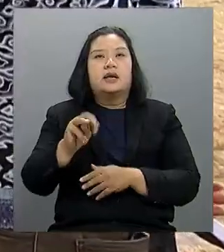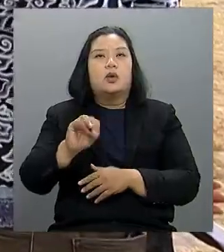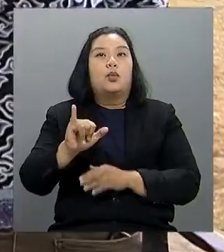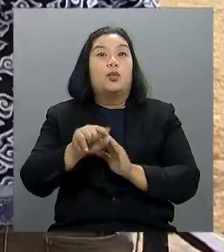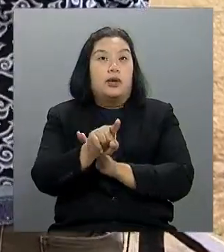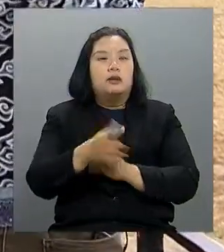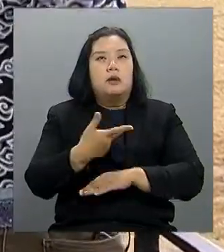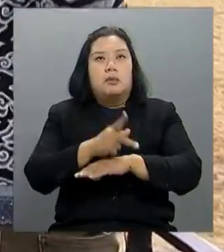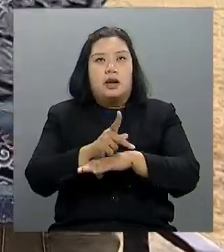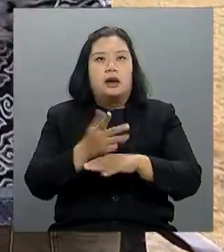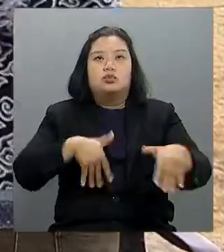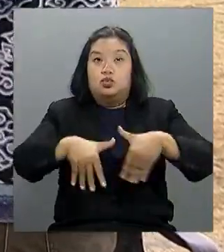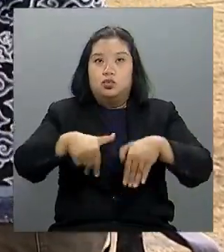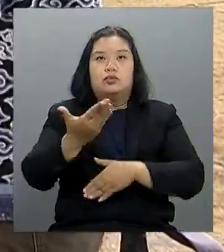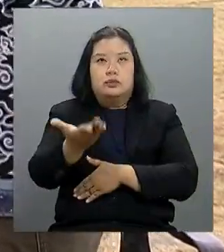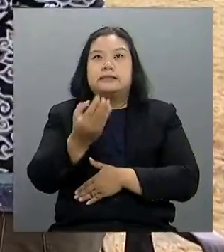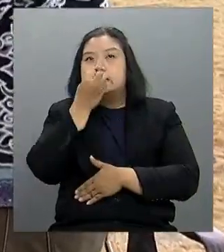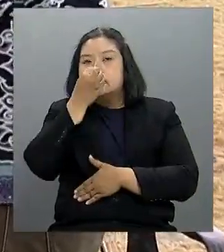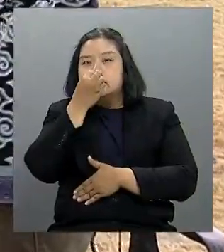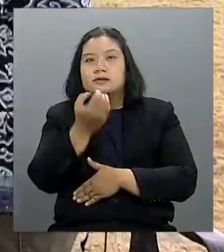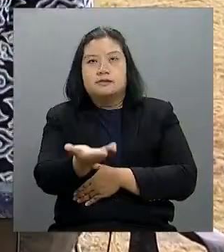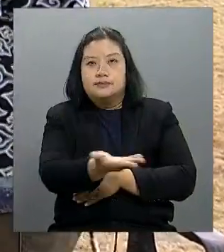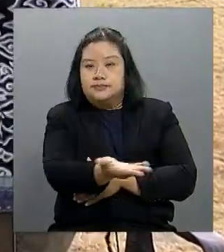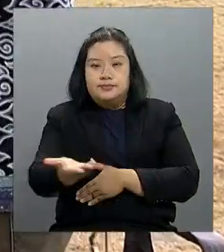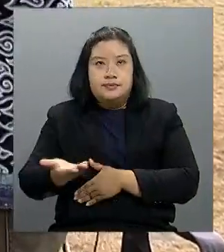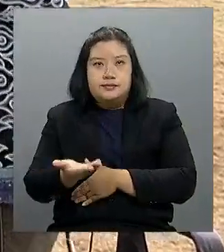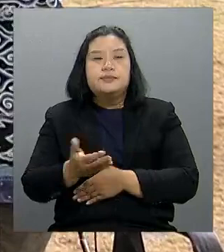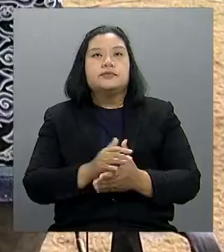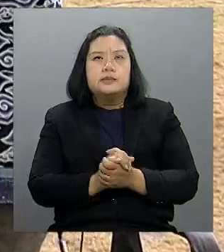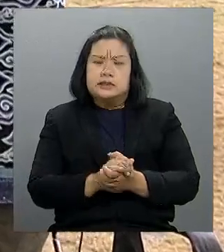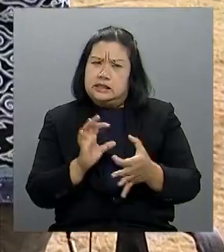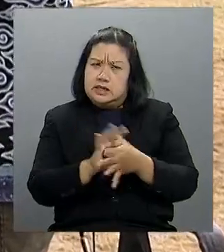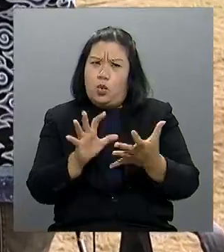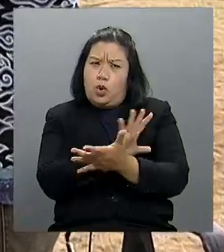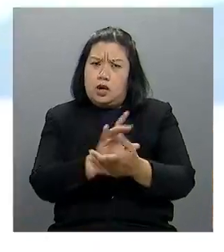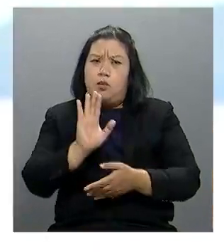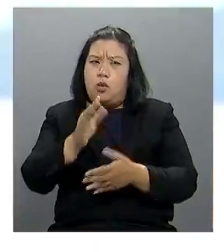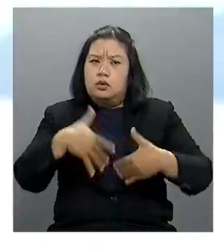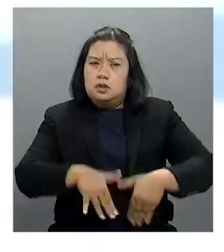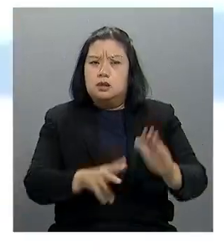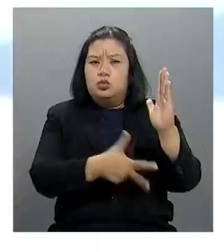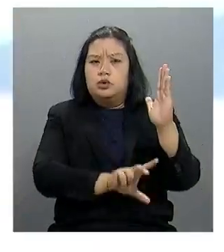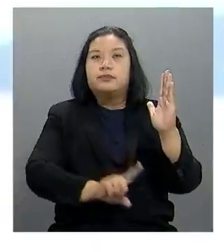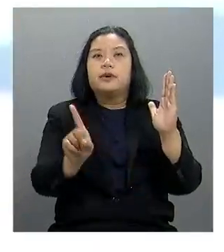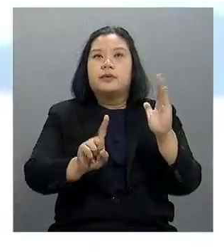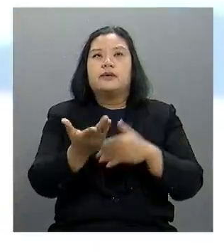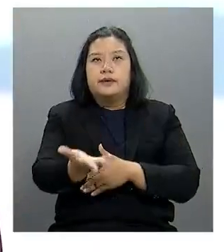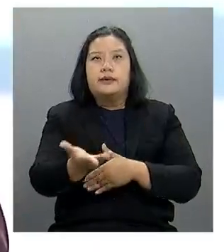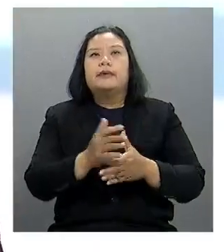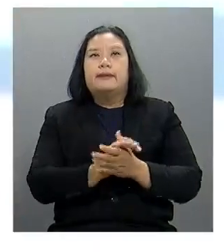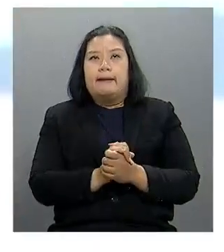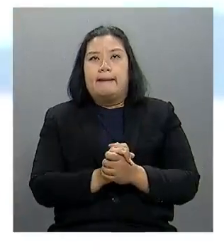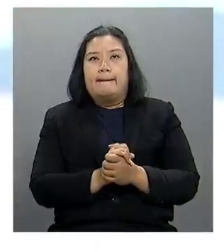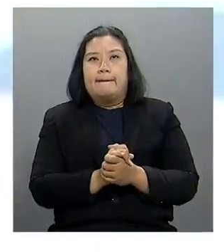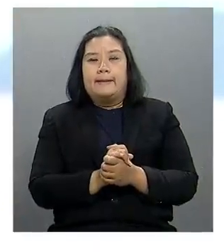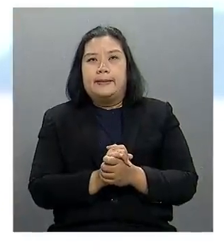ลตลาดใหญ่อาหารข้างหน้ามีความสอดคล้องแล้วก็สะท้อนถึงวิถีชีวิตของคนภูเก็ตยังไงบ้างคะ ก็สวัสดีครับก็คุณกะทิครับจริ